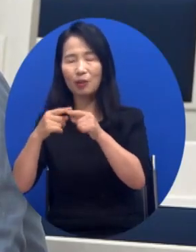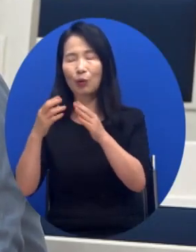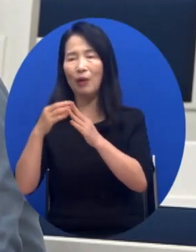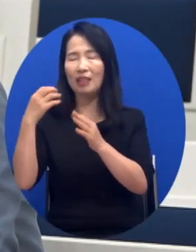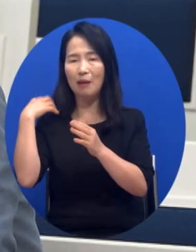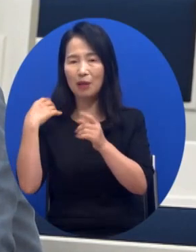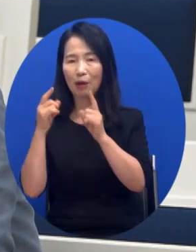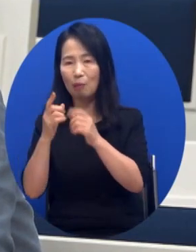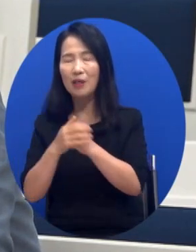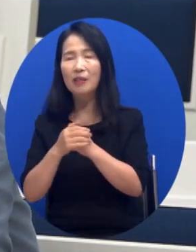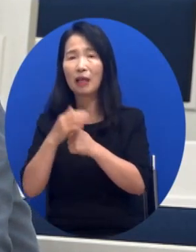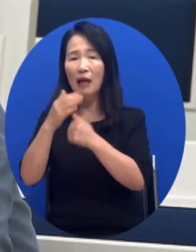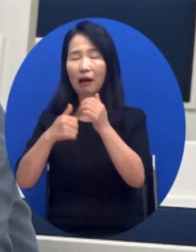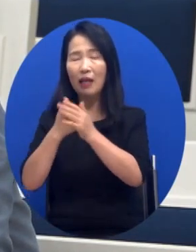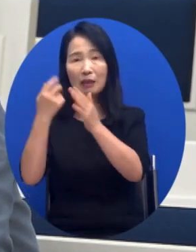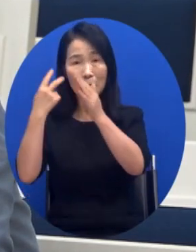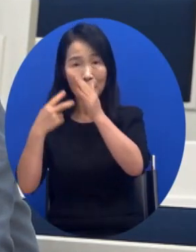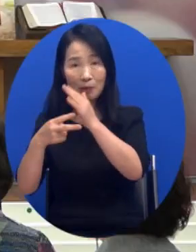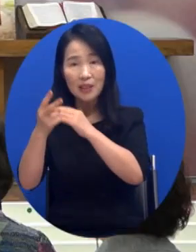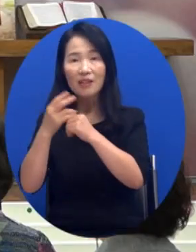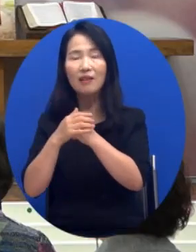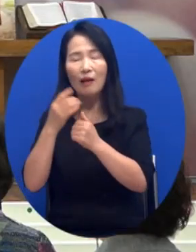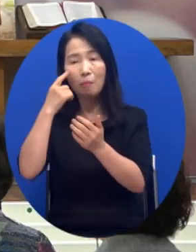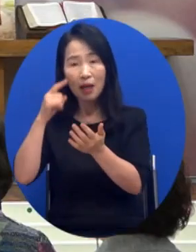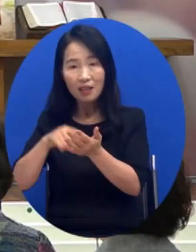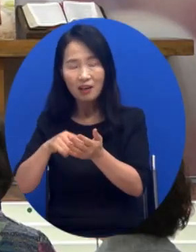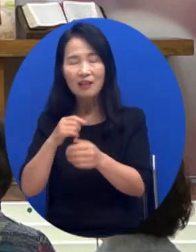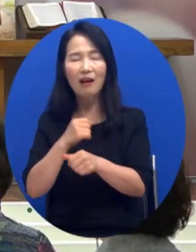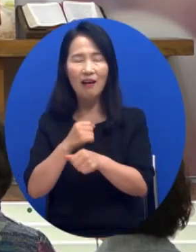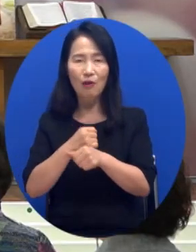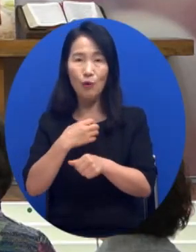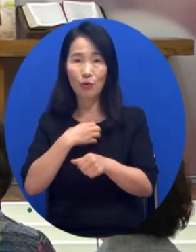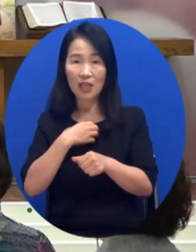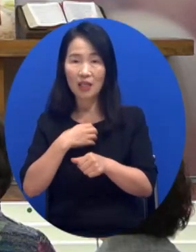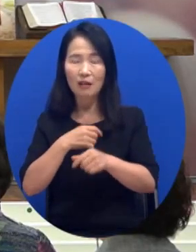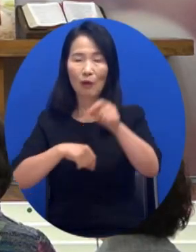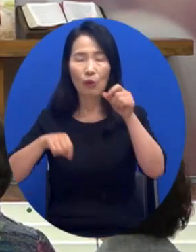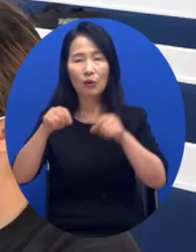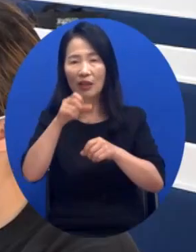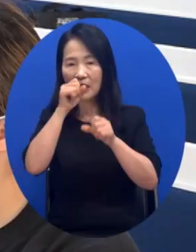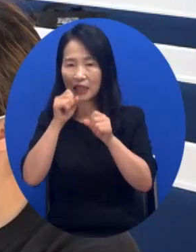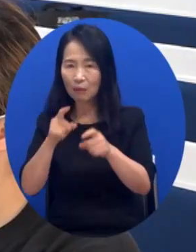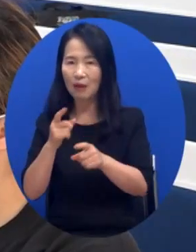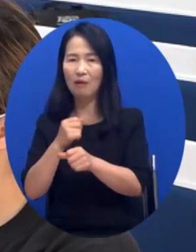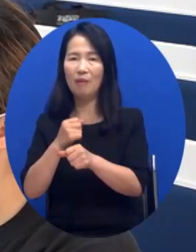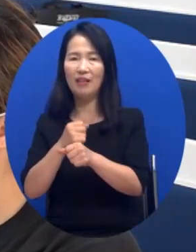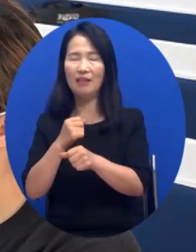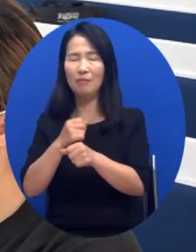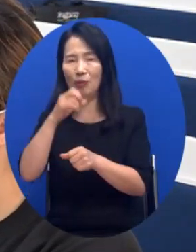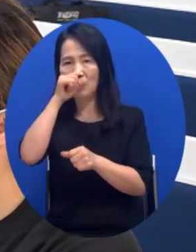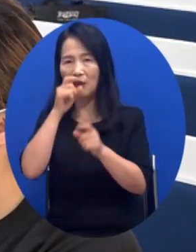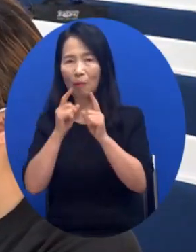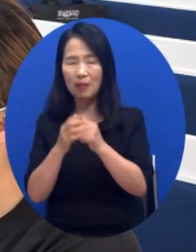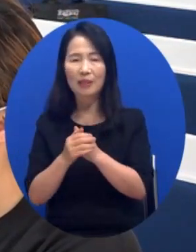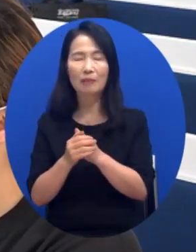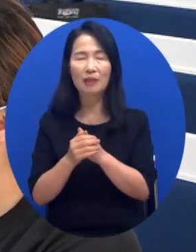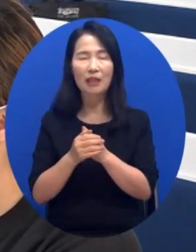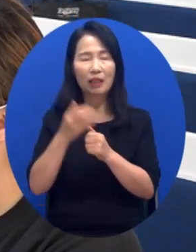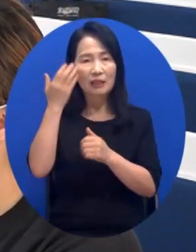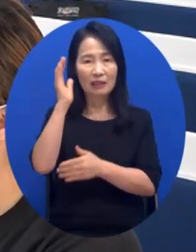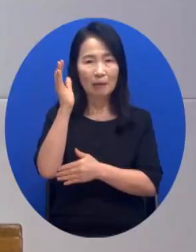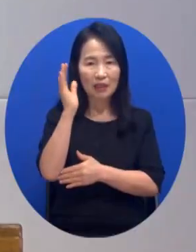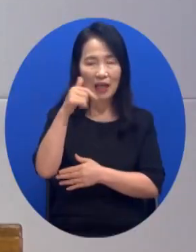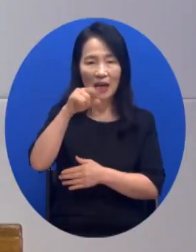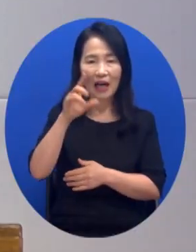사명이라며 하나님의 비전을 발견함으로 위기를 기회로 만드는 자리가 되길 바란다고 전했습니다. 세미나에서 강사로